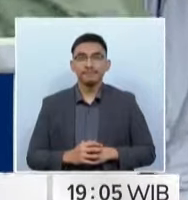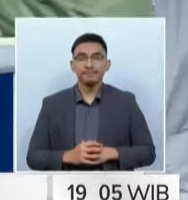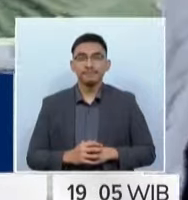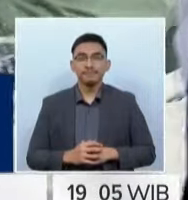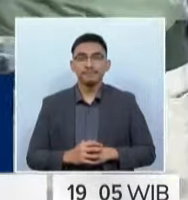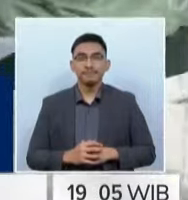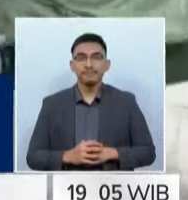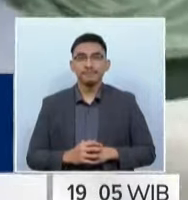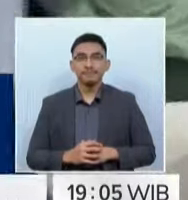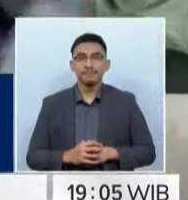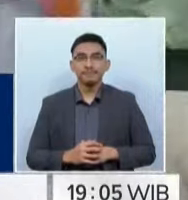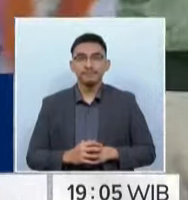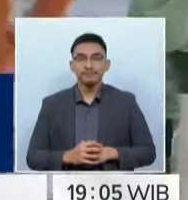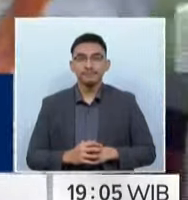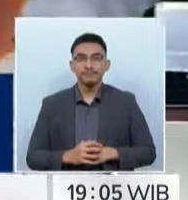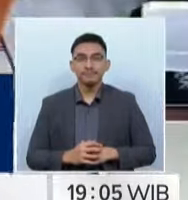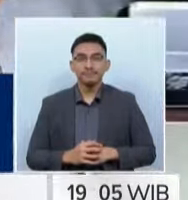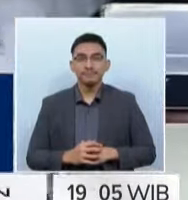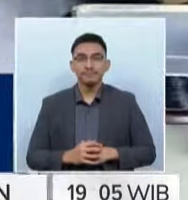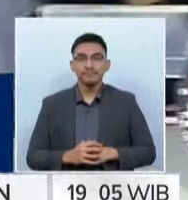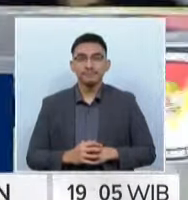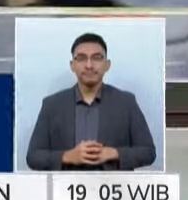m dan